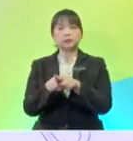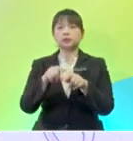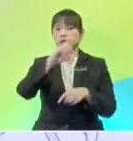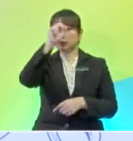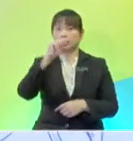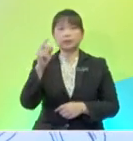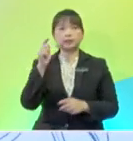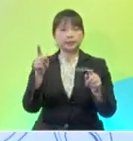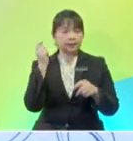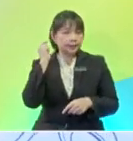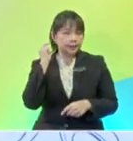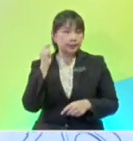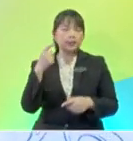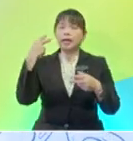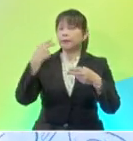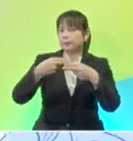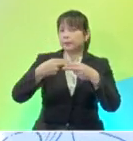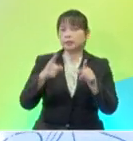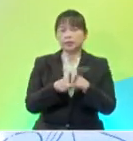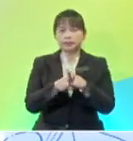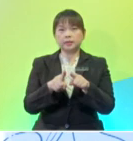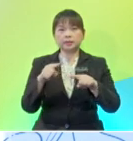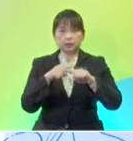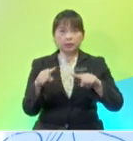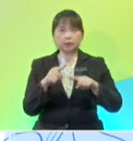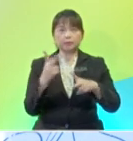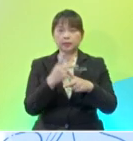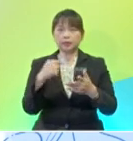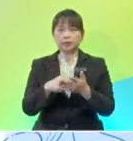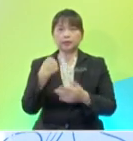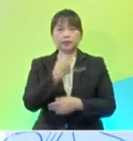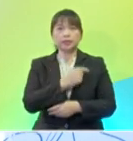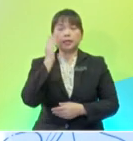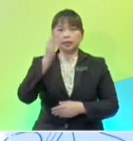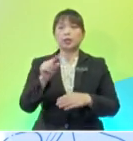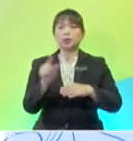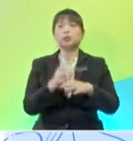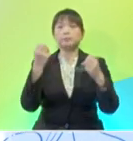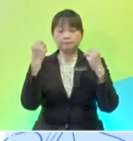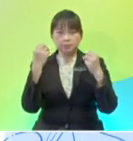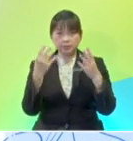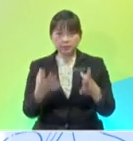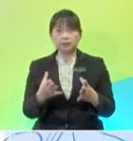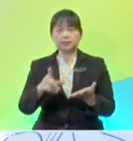lebih kurang Cumanya yang ini kita akan pakai banyak yang kelukis